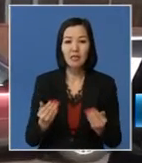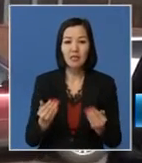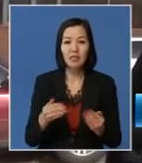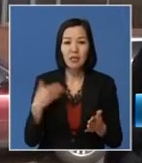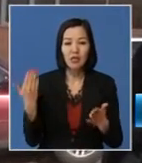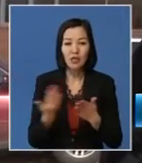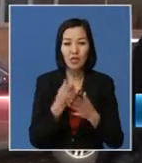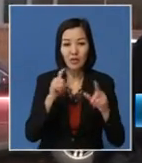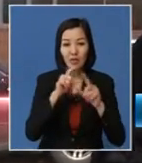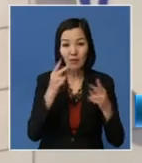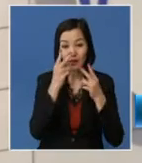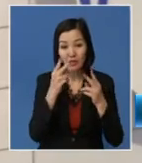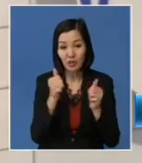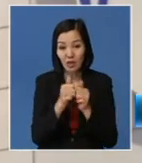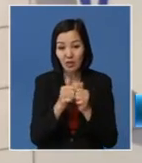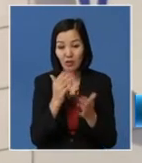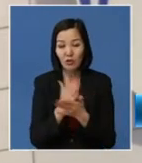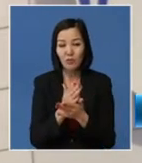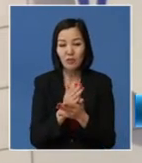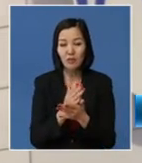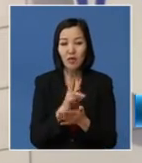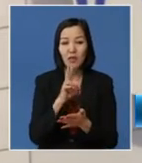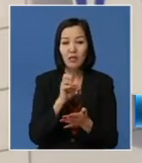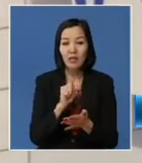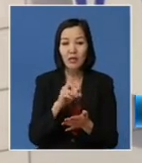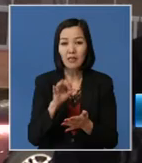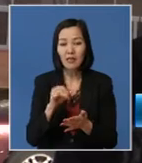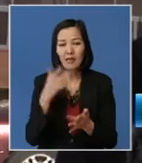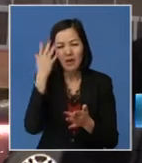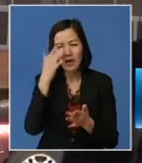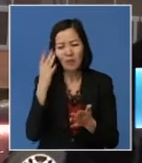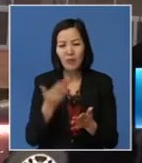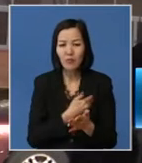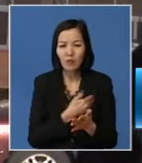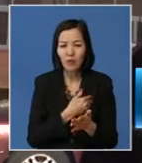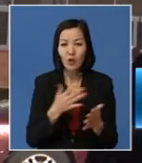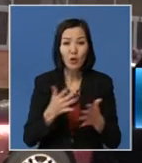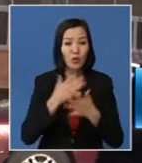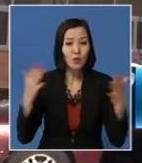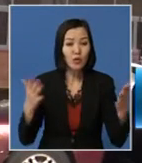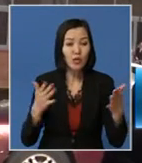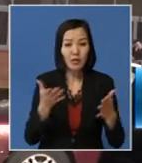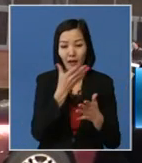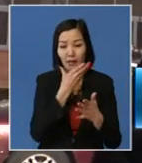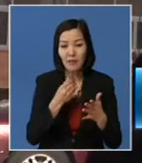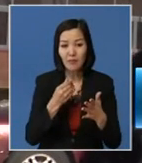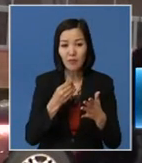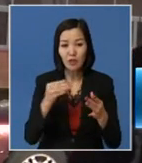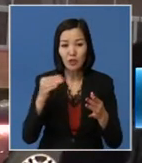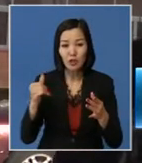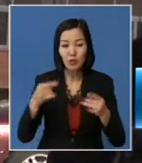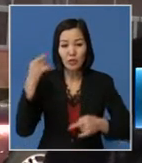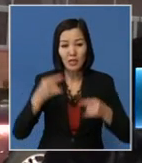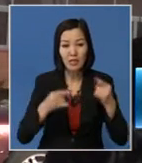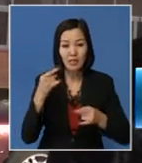жаңа ғимараттың жанында тұрмыз ғой. Сол Наталья Васильевнаның арманы болып еді. Үлкен кең ғимаратта Жетісу телеарнасы қанатын жайып қойып